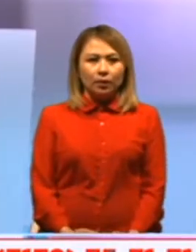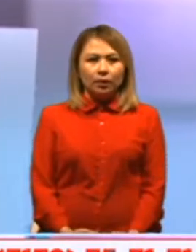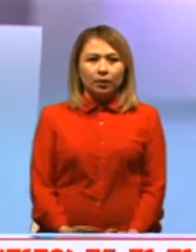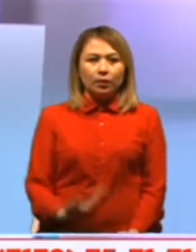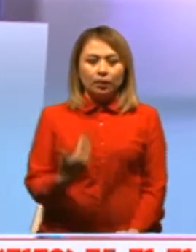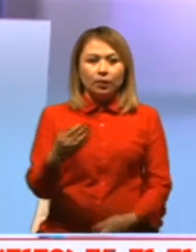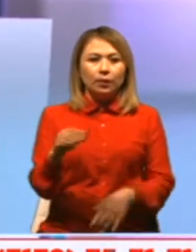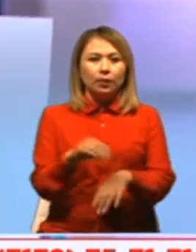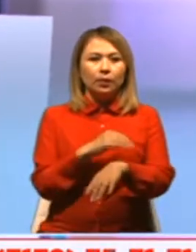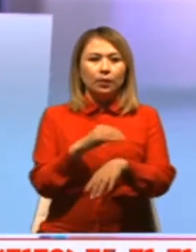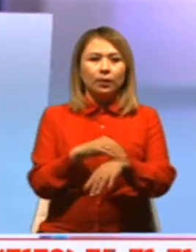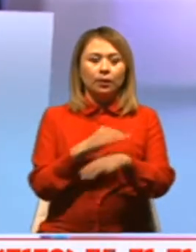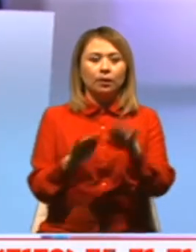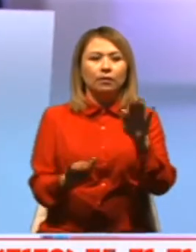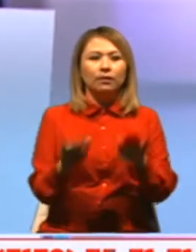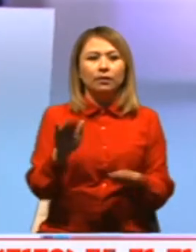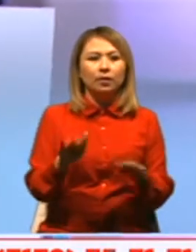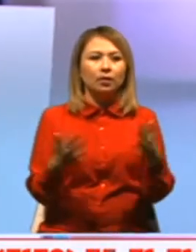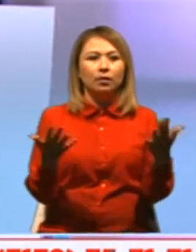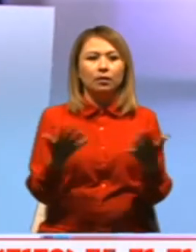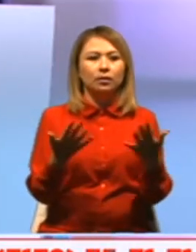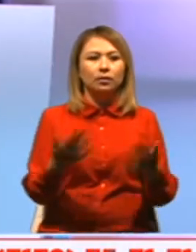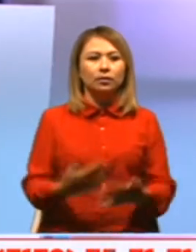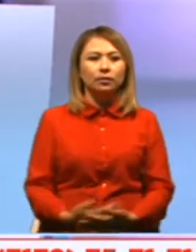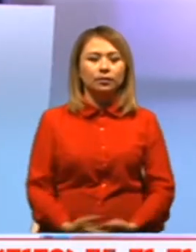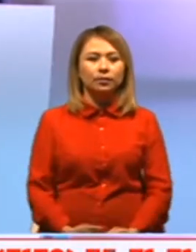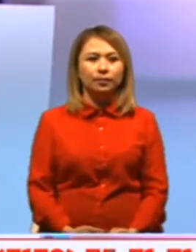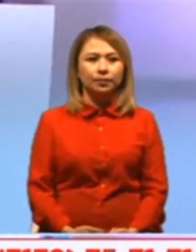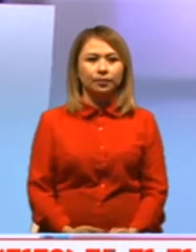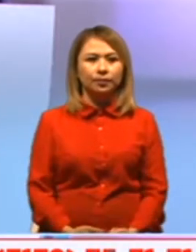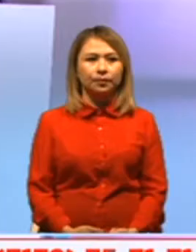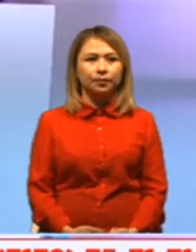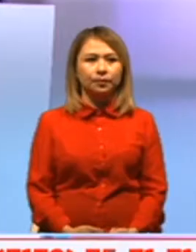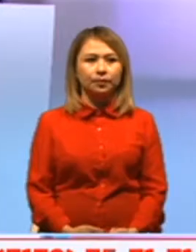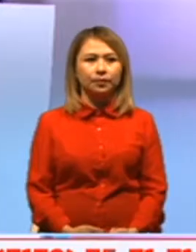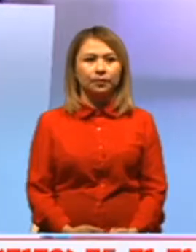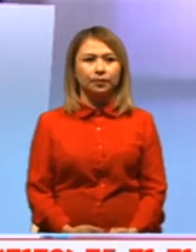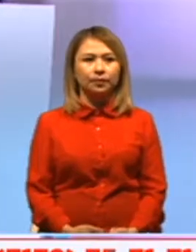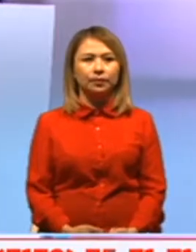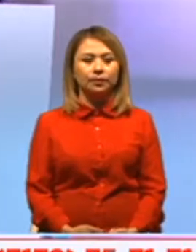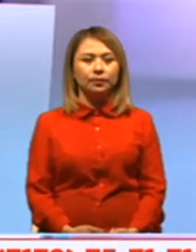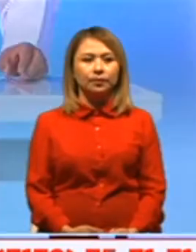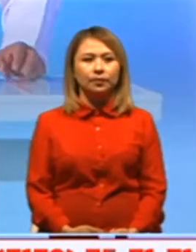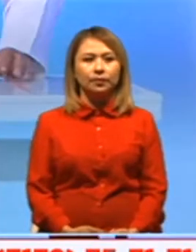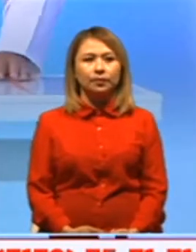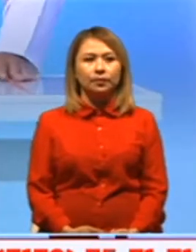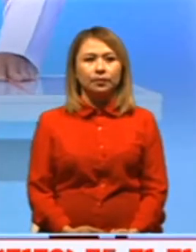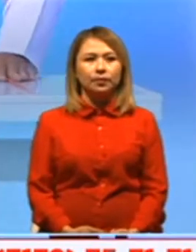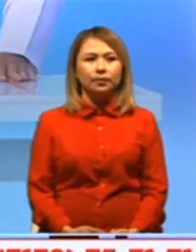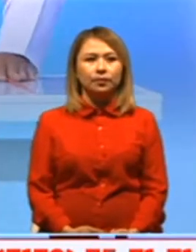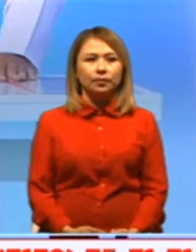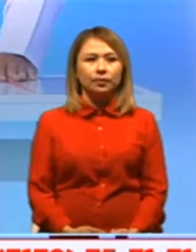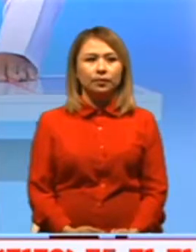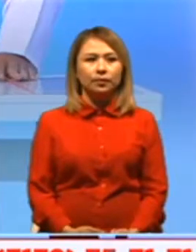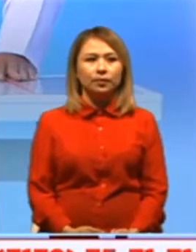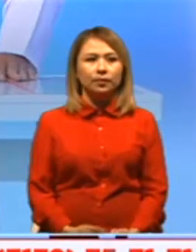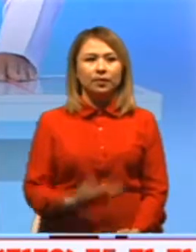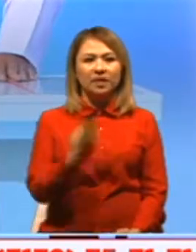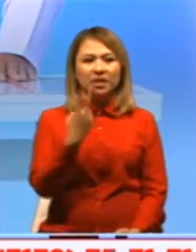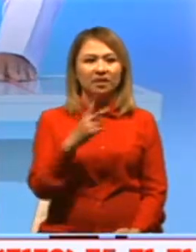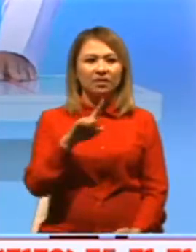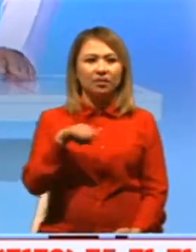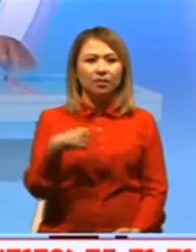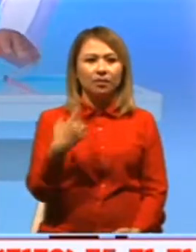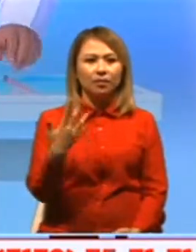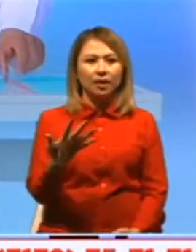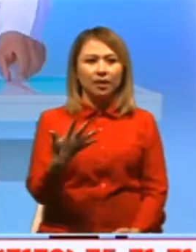жолдасыңыздың салмағы қанша килограмм? Салмағы бір 78 деп отыр. Екі жарым метр қалып